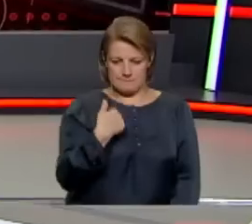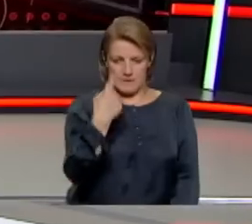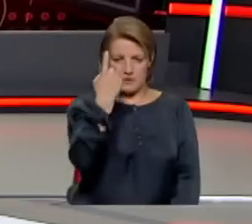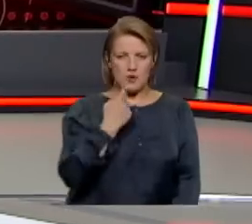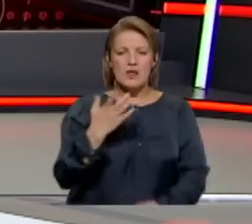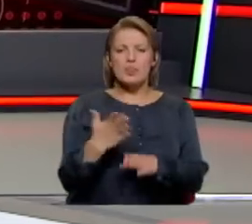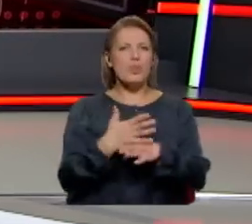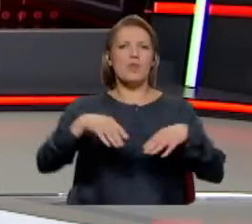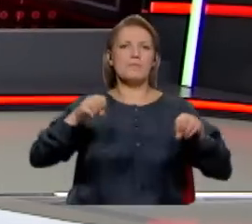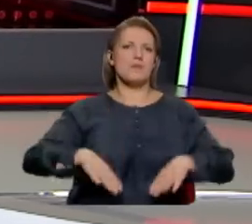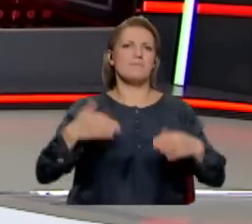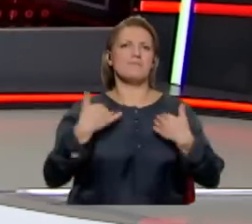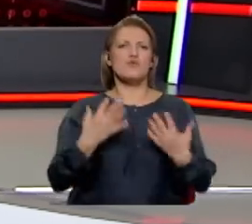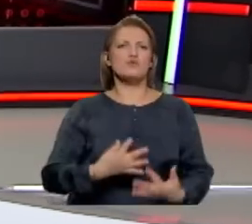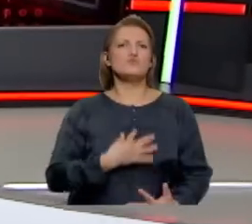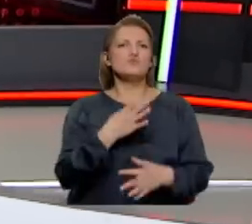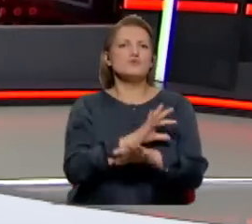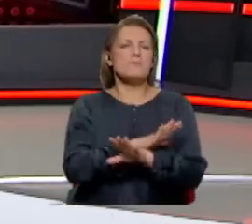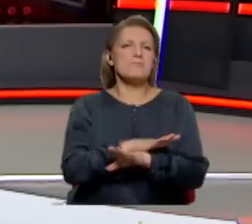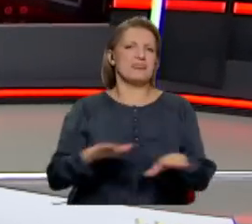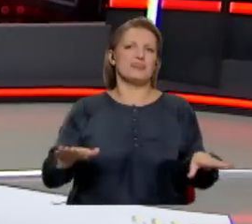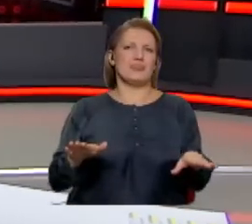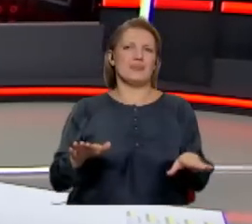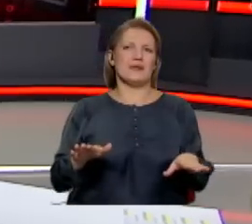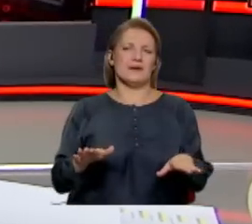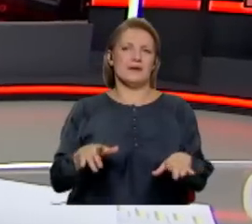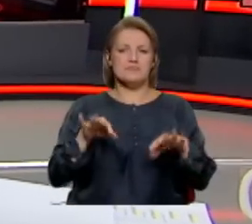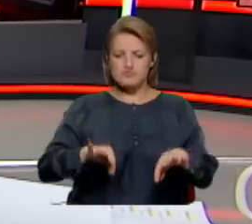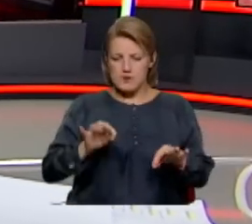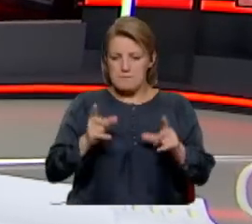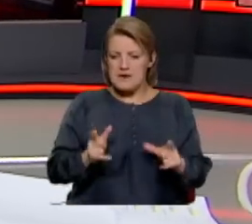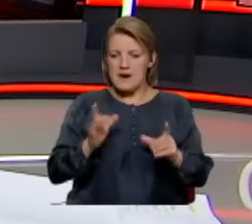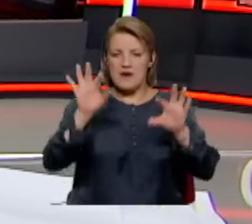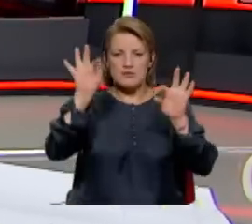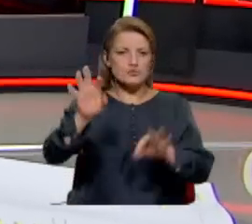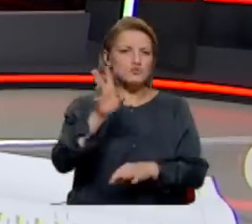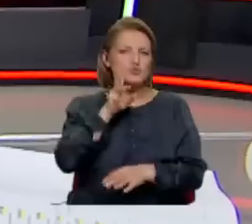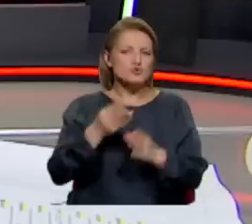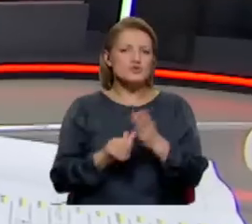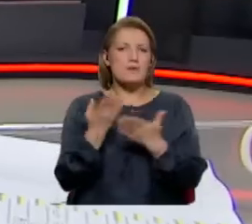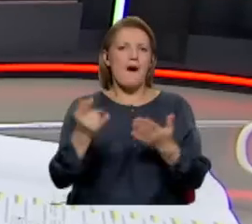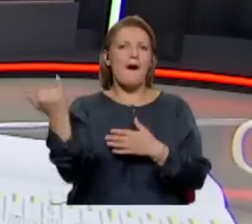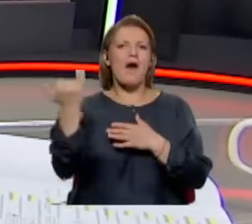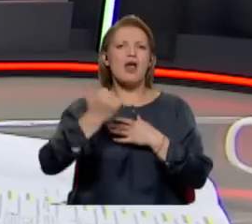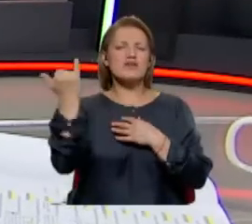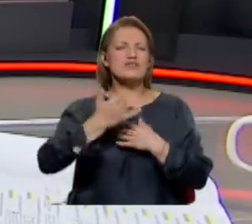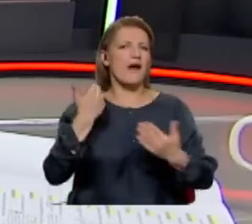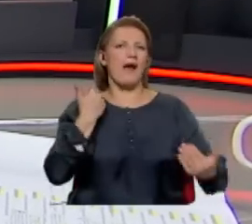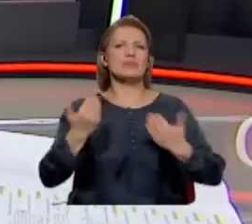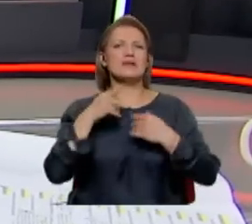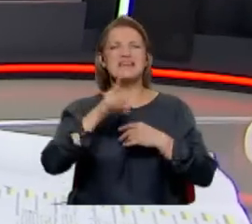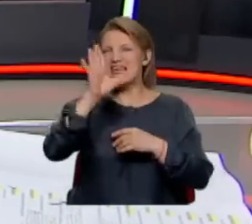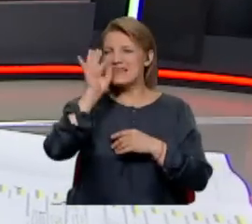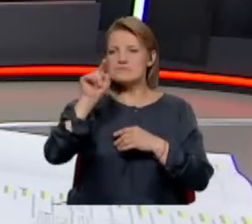sorarsanız neden bıraktı Bence umutsuzluğa kapıldı buradan bir yere varamayız diye düşündü herhalde eleştirilerinin adreslerinde